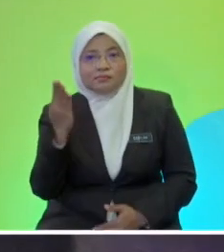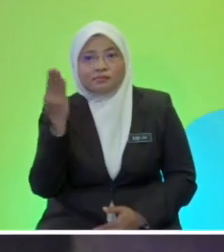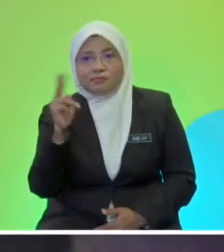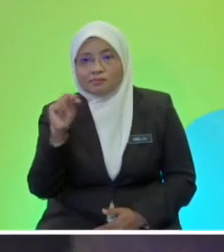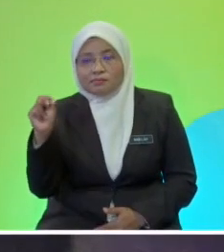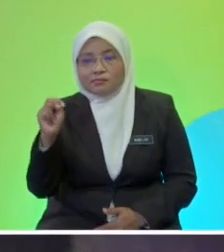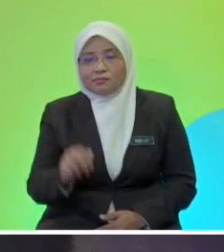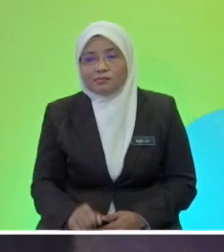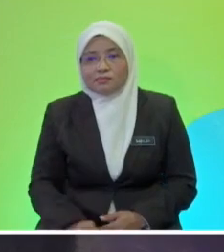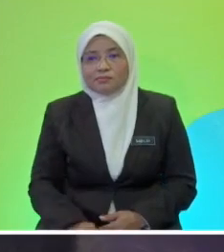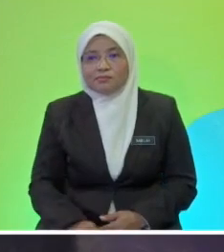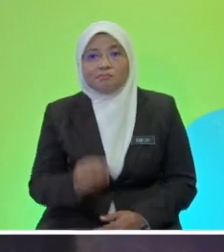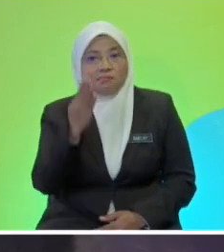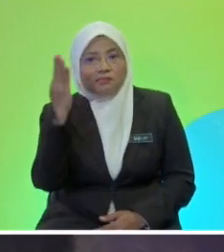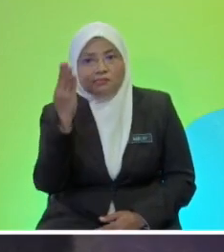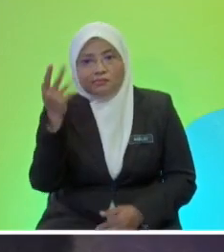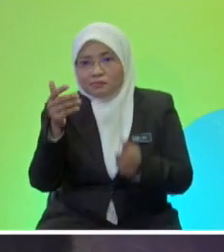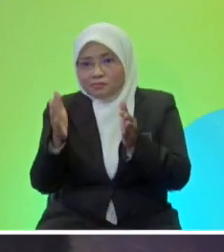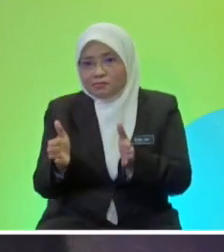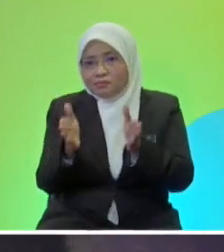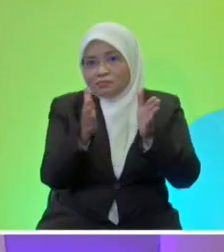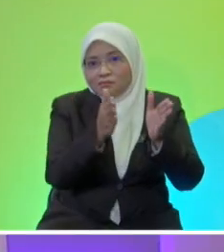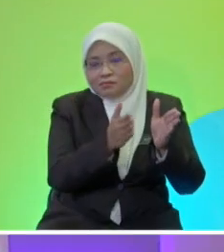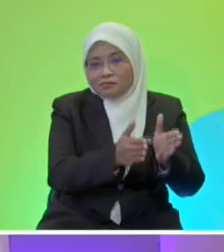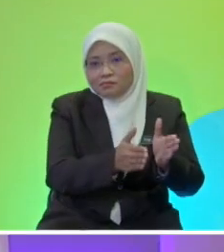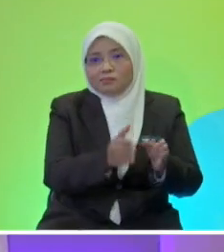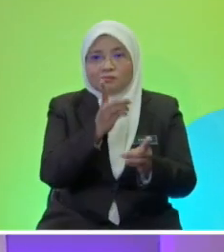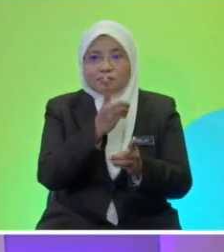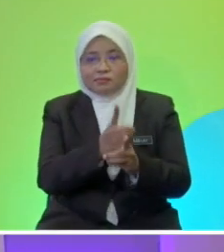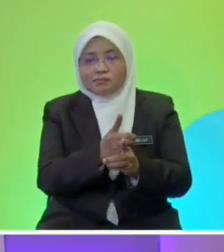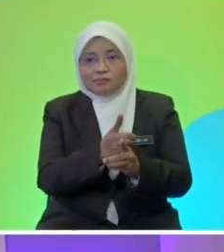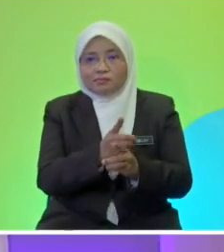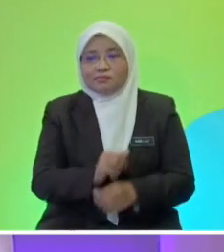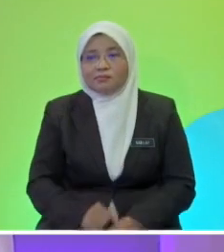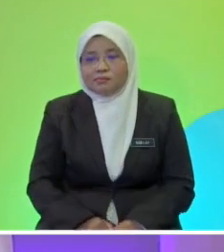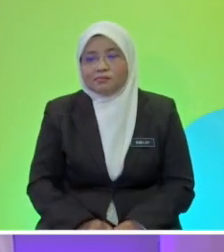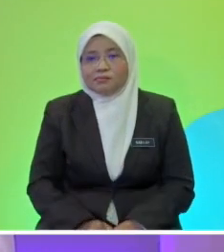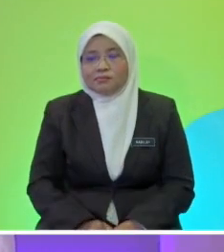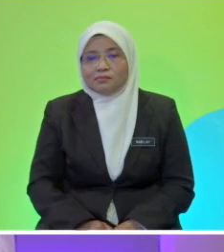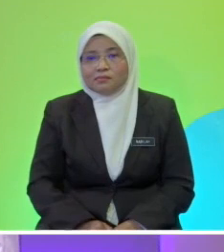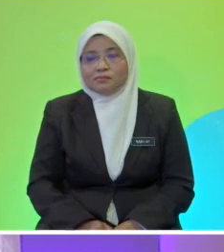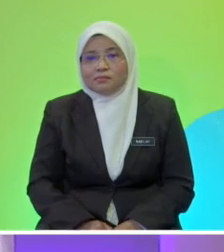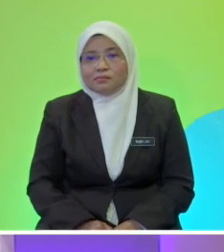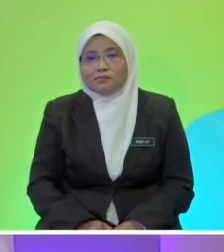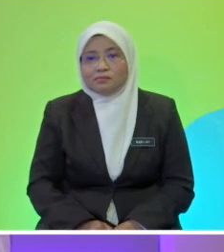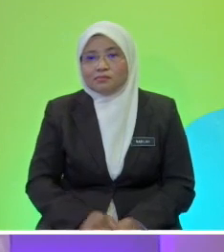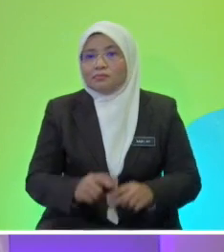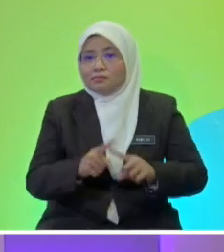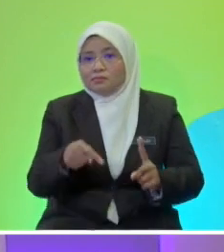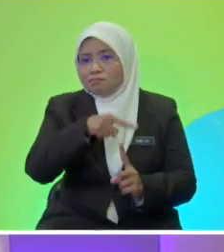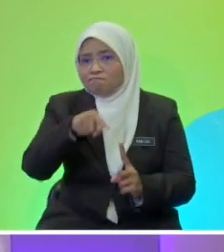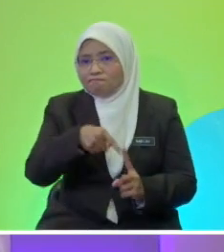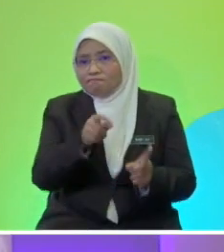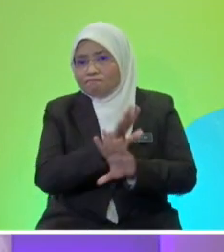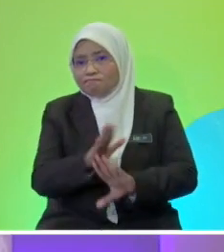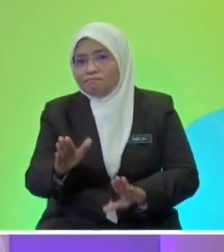susunan itu senantiasa tepat bila berlakunya apa secara Rawa dan spontan tidak tepat akan